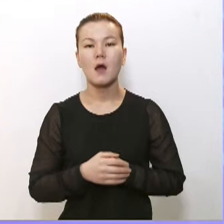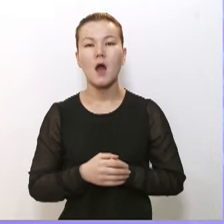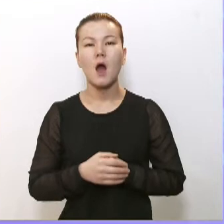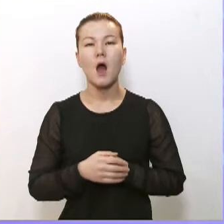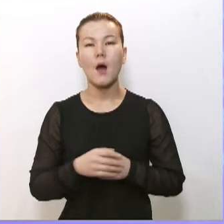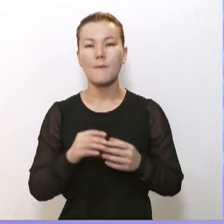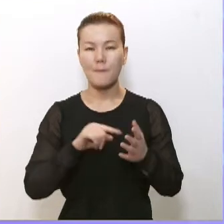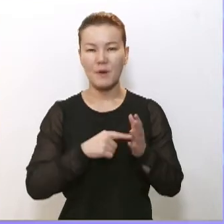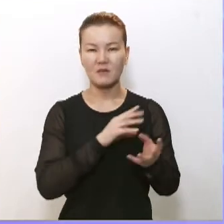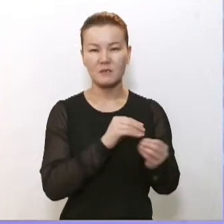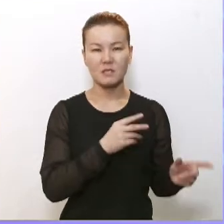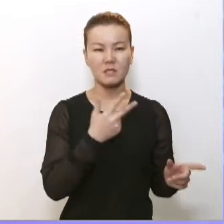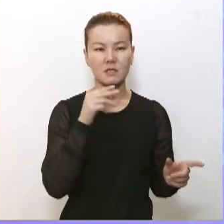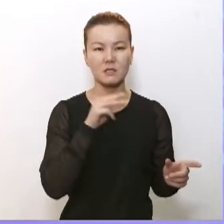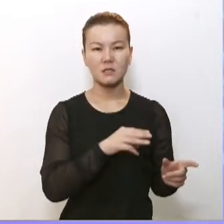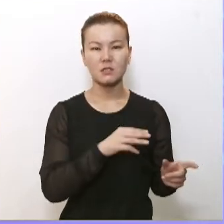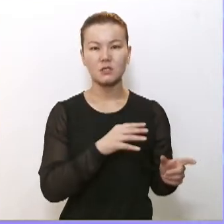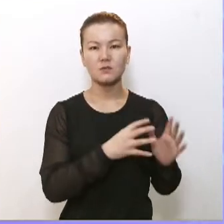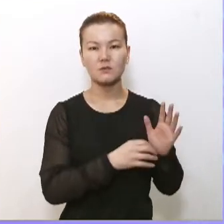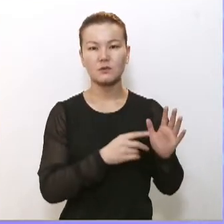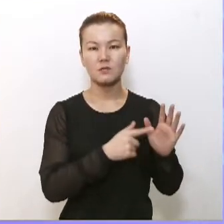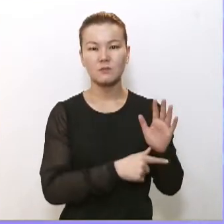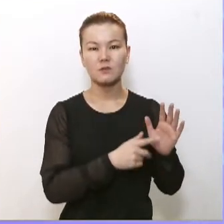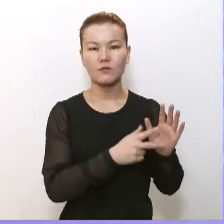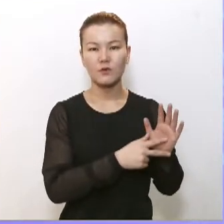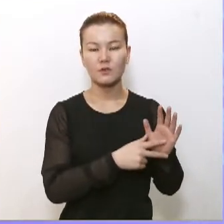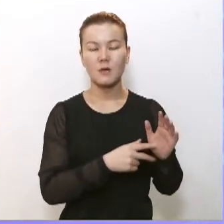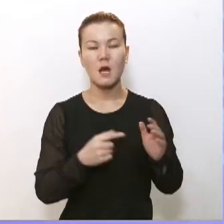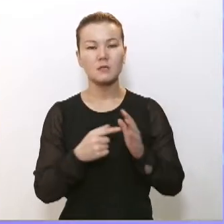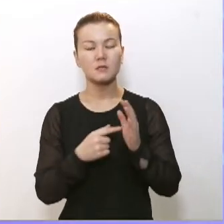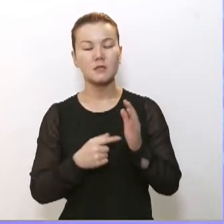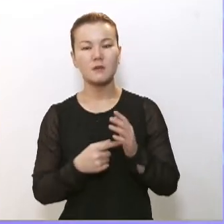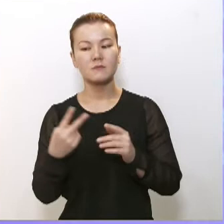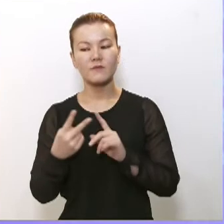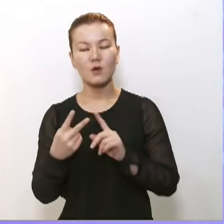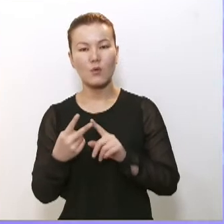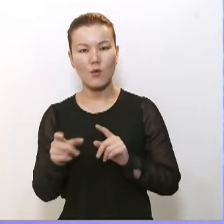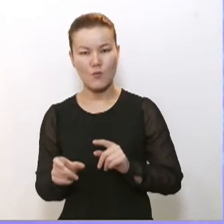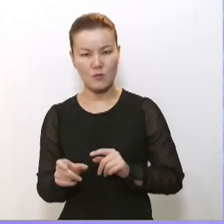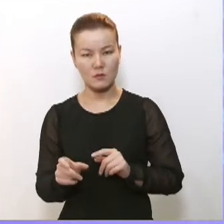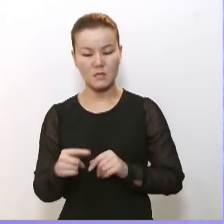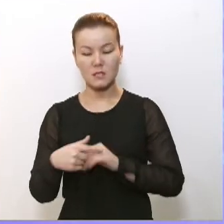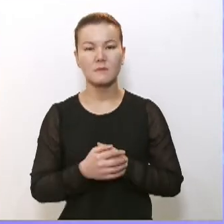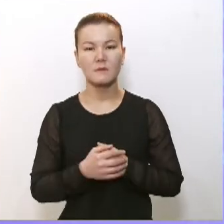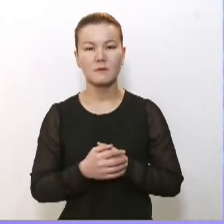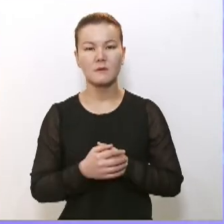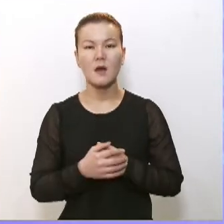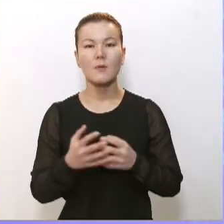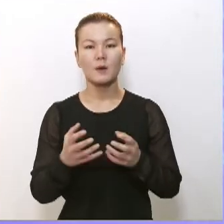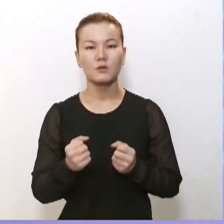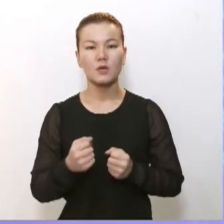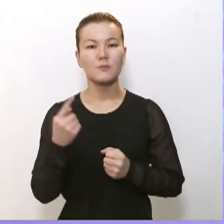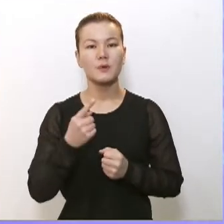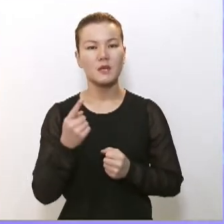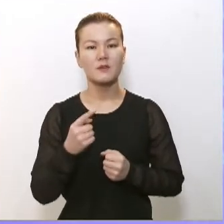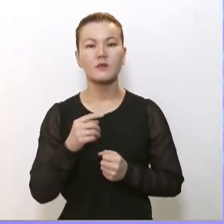произведение 3978 делим на 2 умножить на 17 получаем